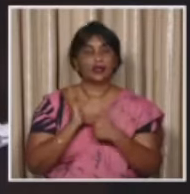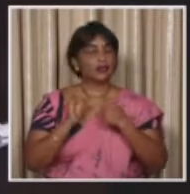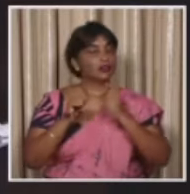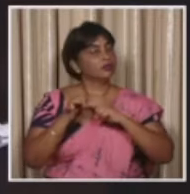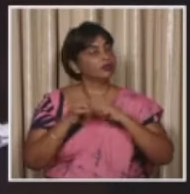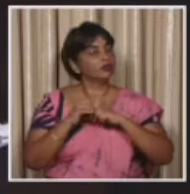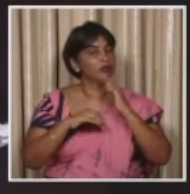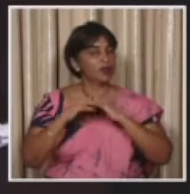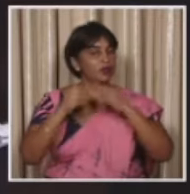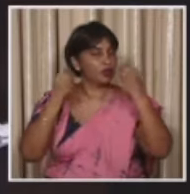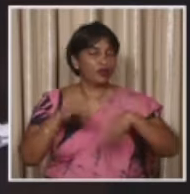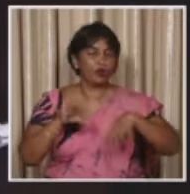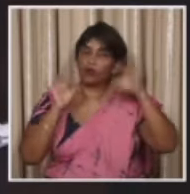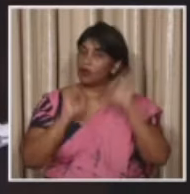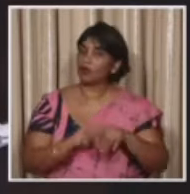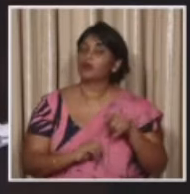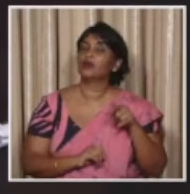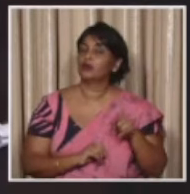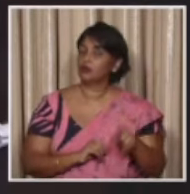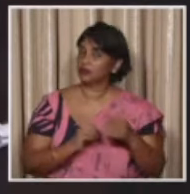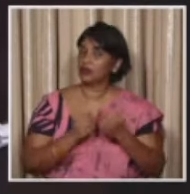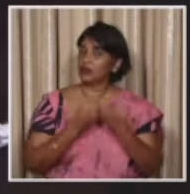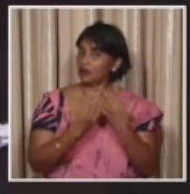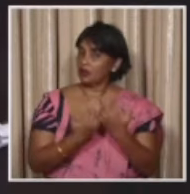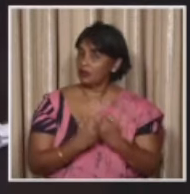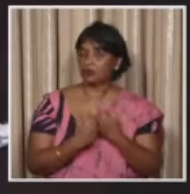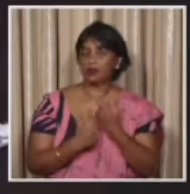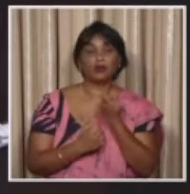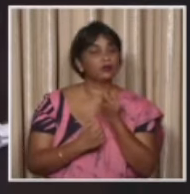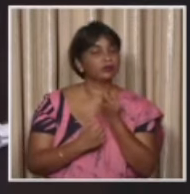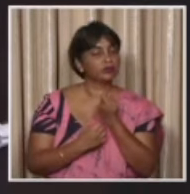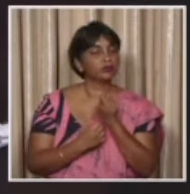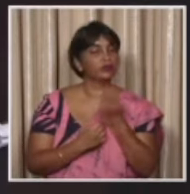එක කඩාකප්පල් කරන්න නැතුව එතනින් ලැබුණු ප්‍රයිසිං එක